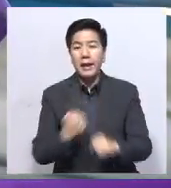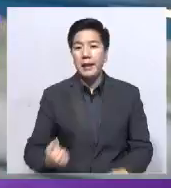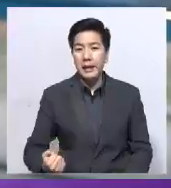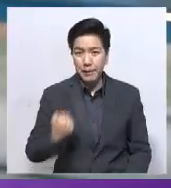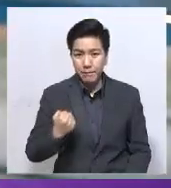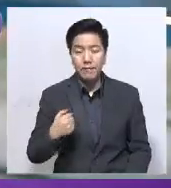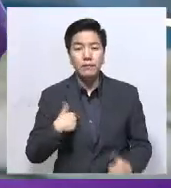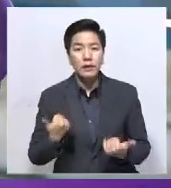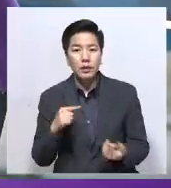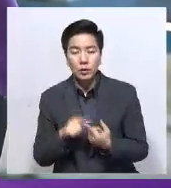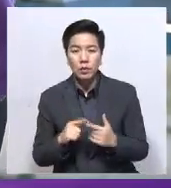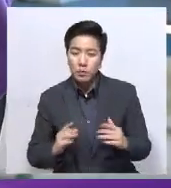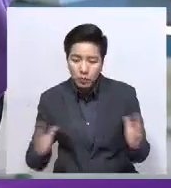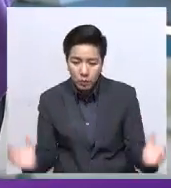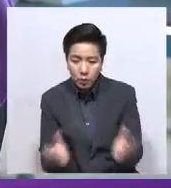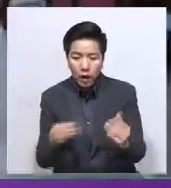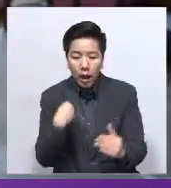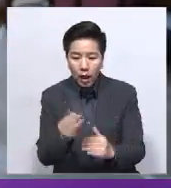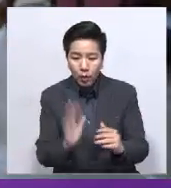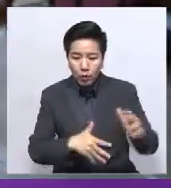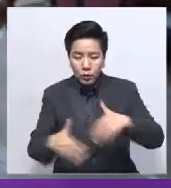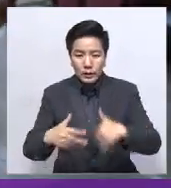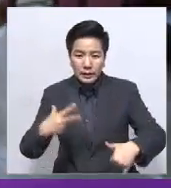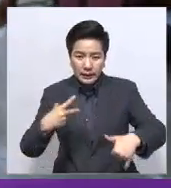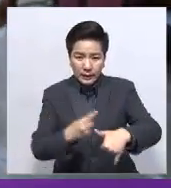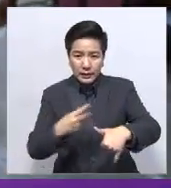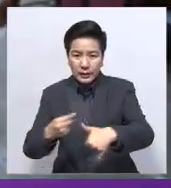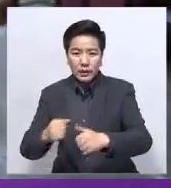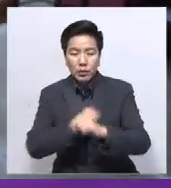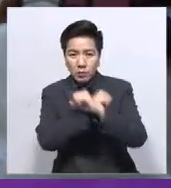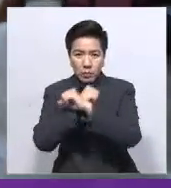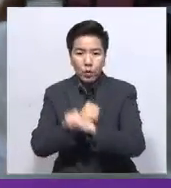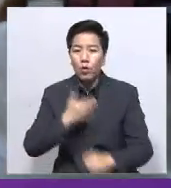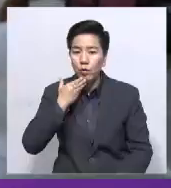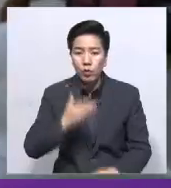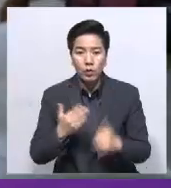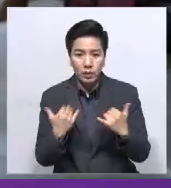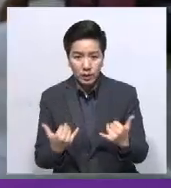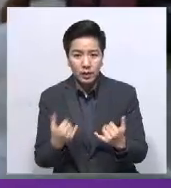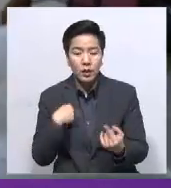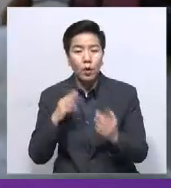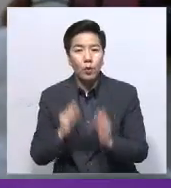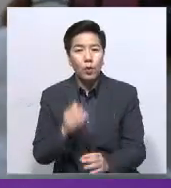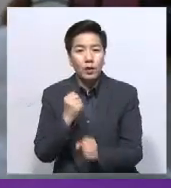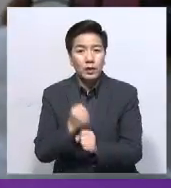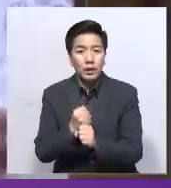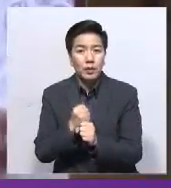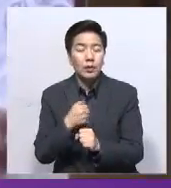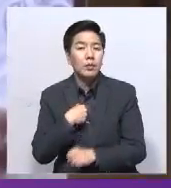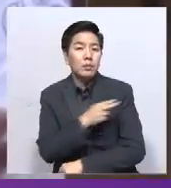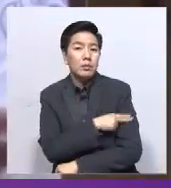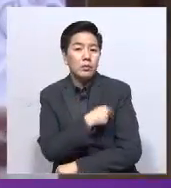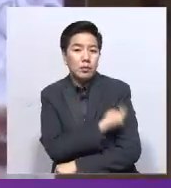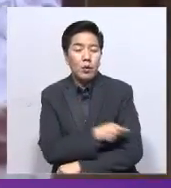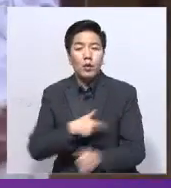ข้นรวมไปถึงมีการรณรงค์ให้ประชาชนนำสัตว์เลี้ยงฉีดวัคซีนป้องกันอย่างต่อเนื่องทางเจ้าหน้าที่สำนักการสาธารณ